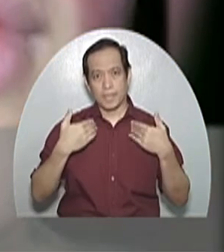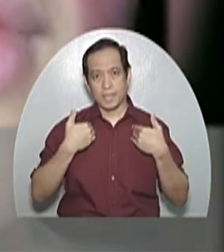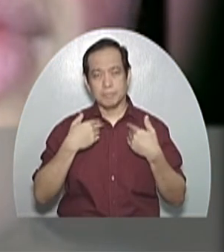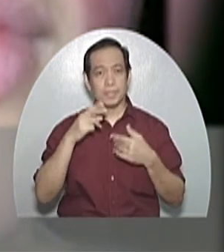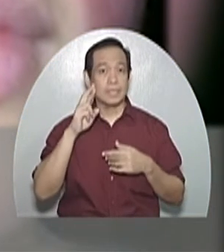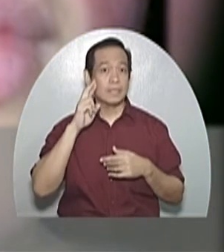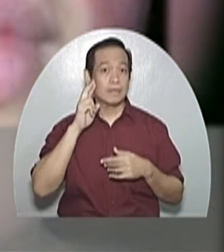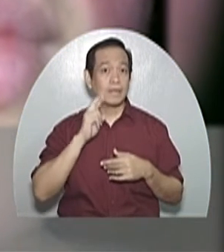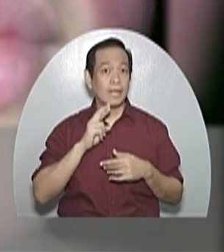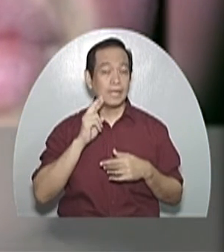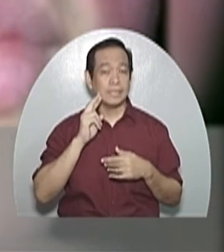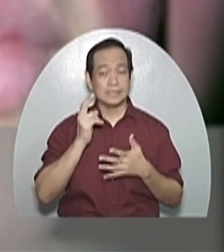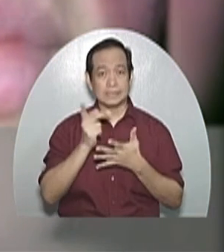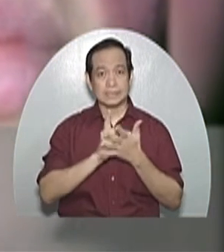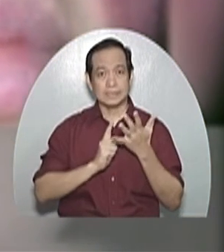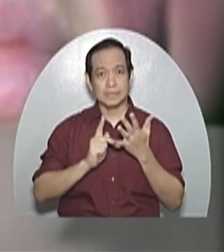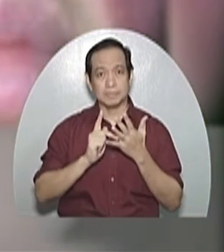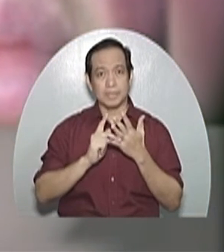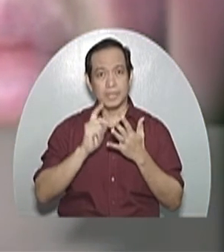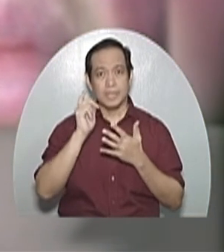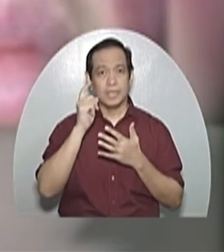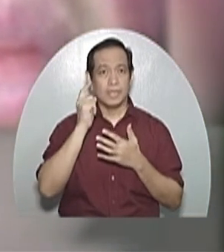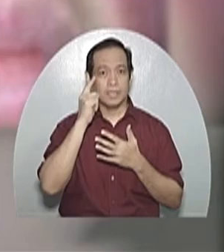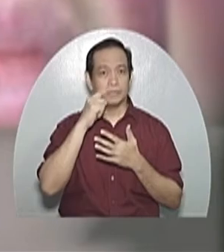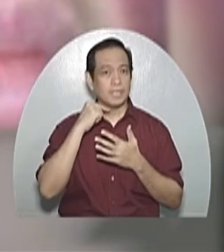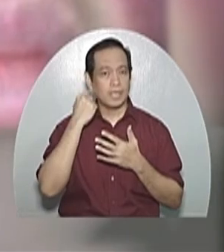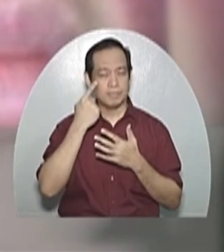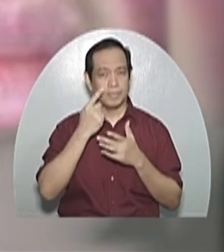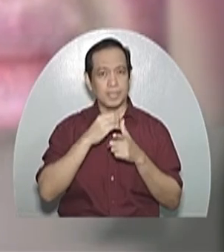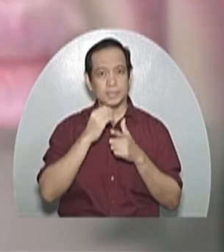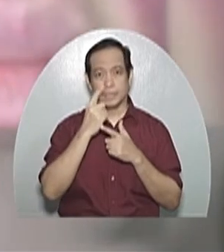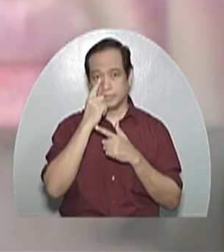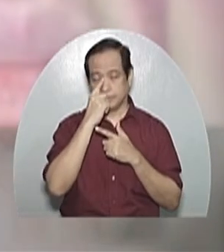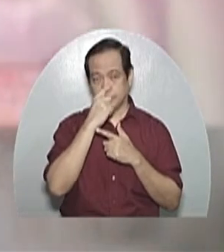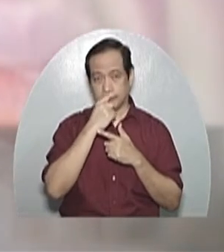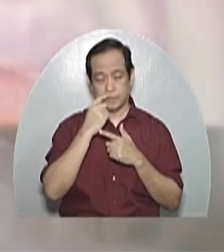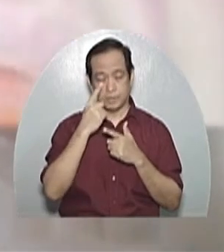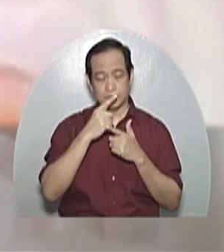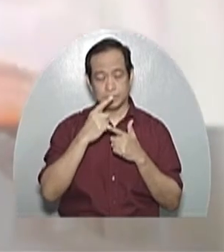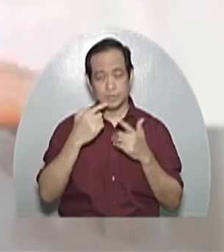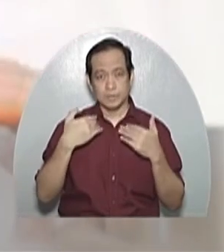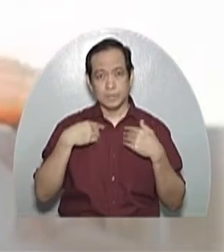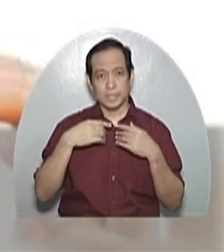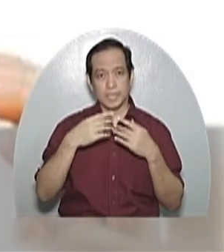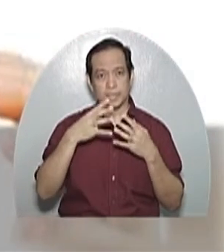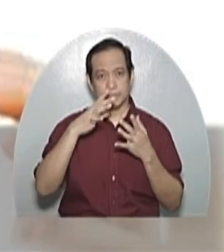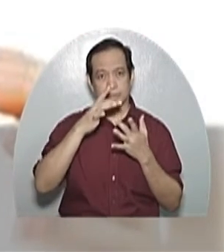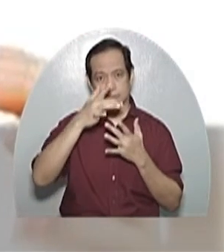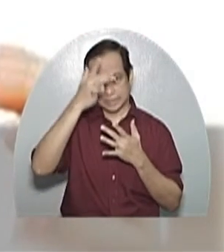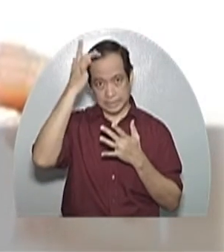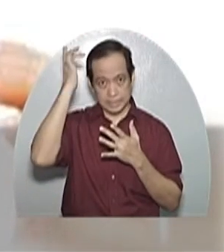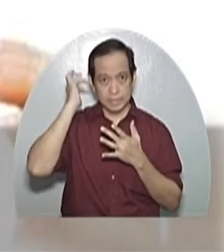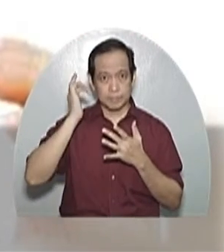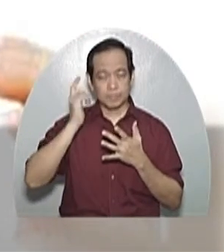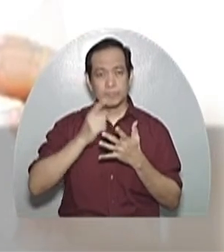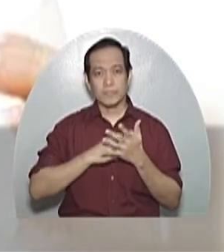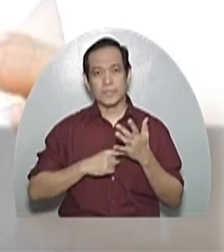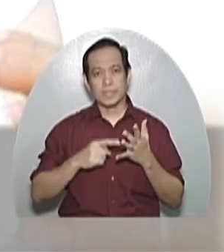pagkakaroon ng rash sa bahagi ng pisngi at ilong, pagkalagas ng buhok,